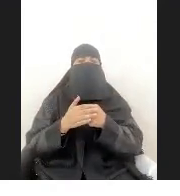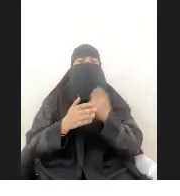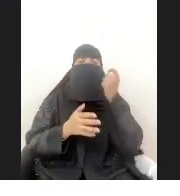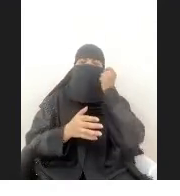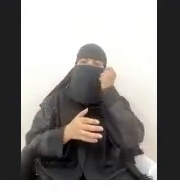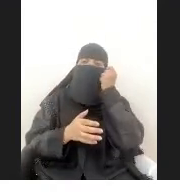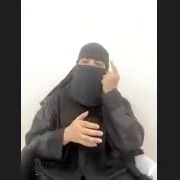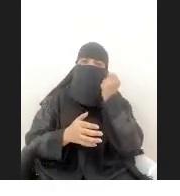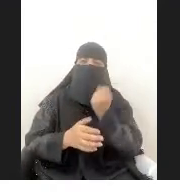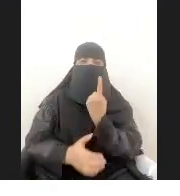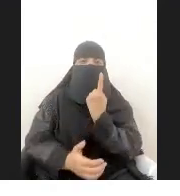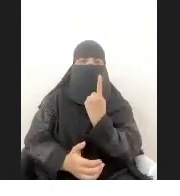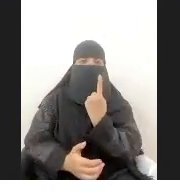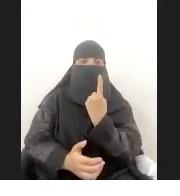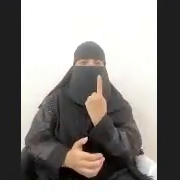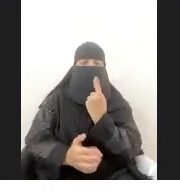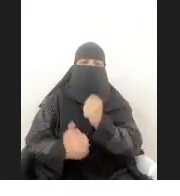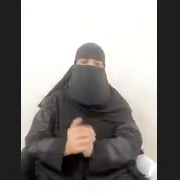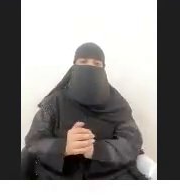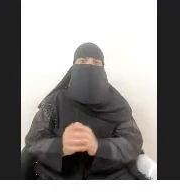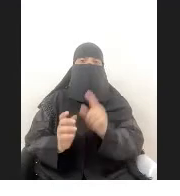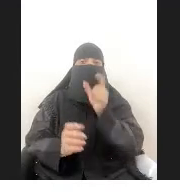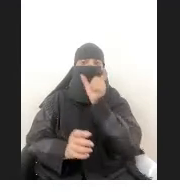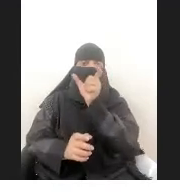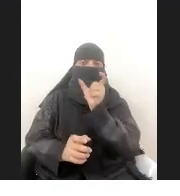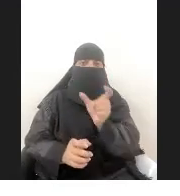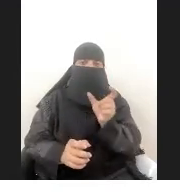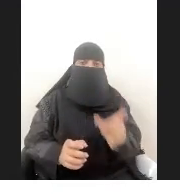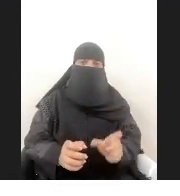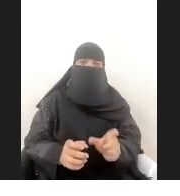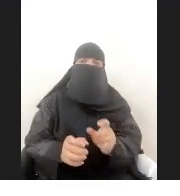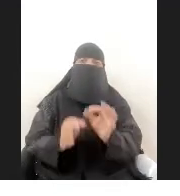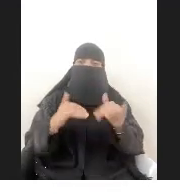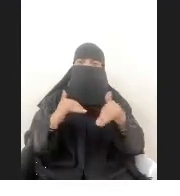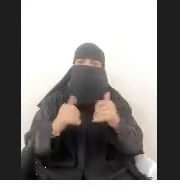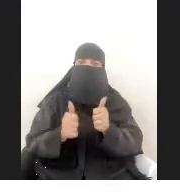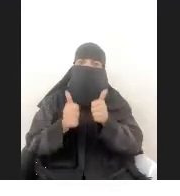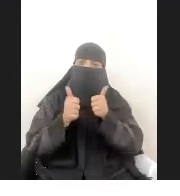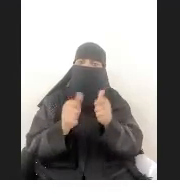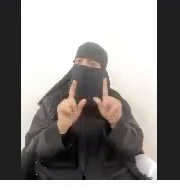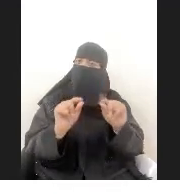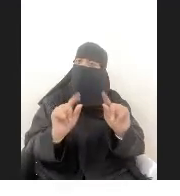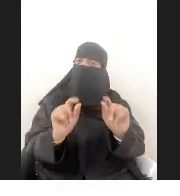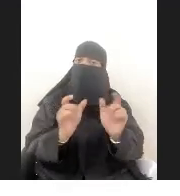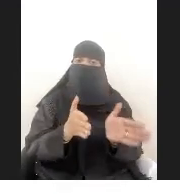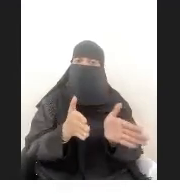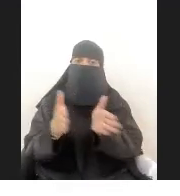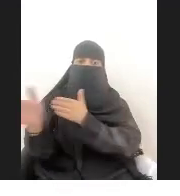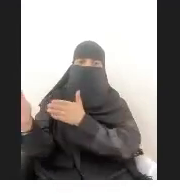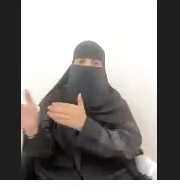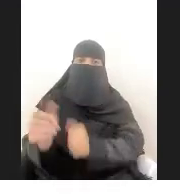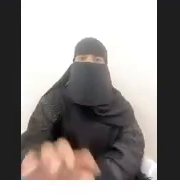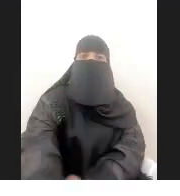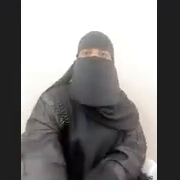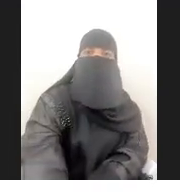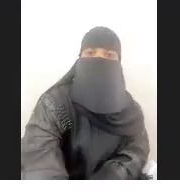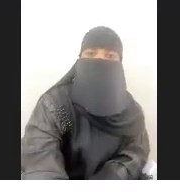هذه المفاهيم، فهي لابد أن تكون بهذه الهرمية. كذلك هنا مخطط تدفق التعلم